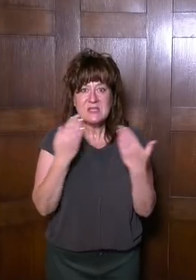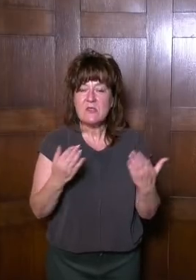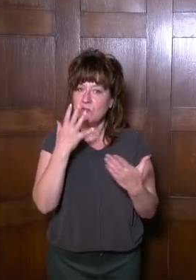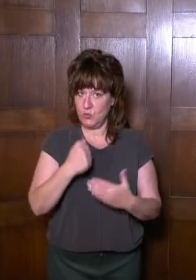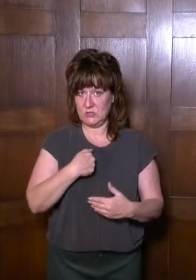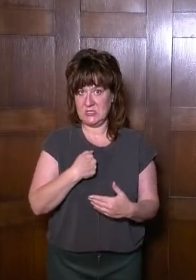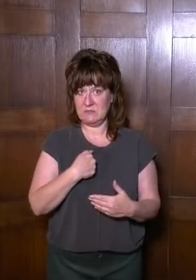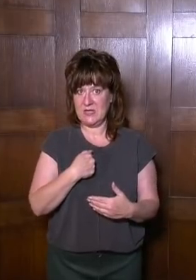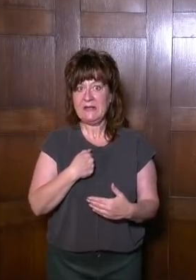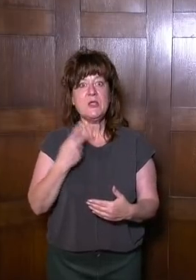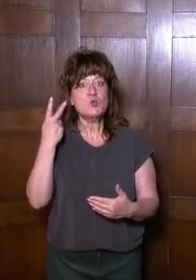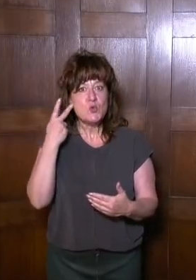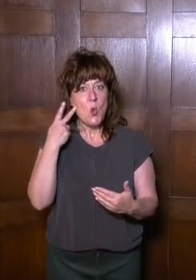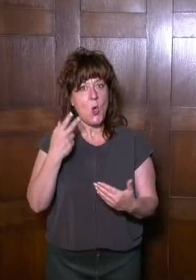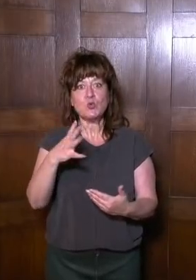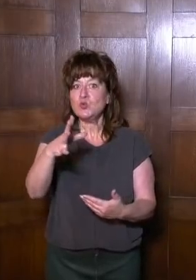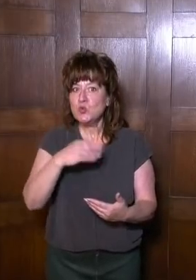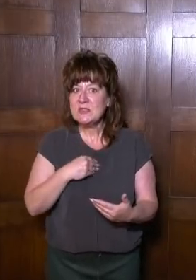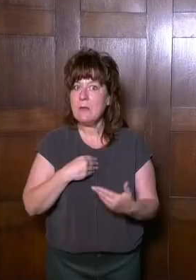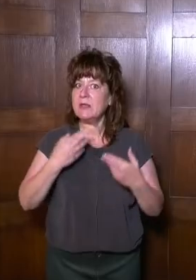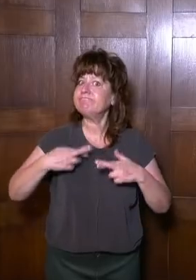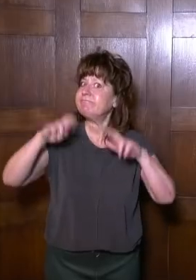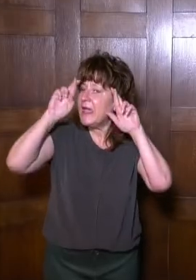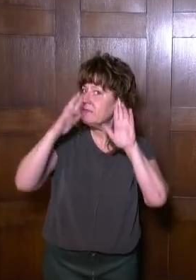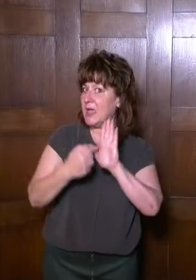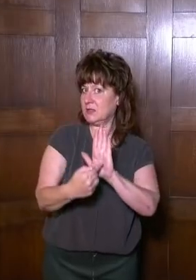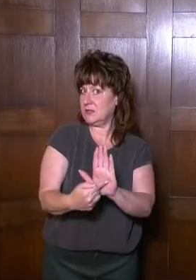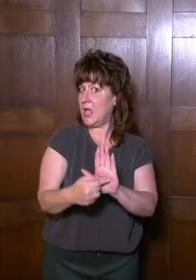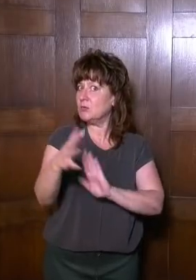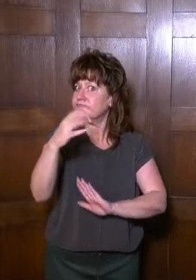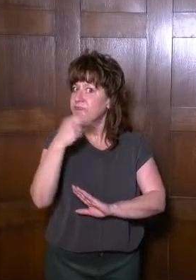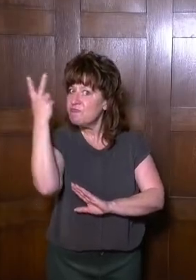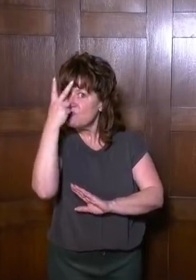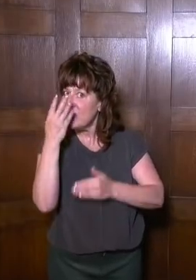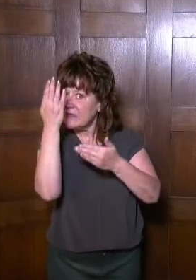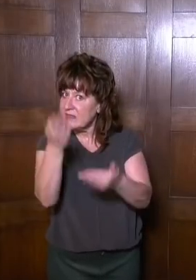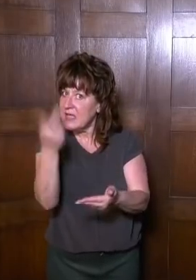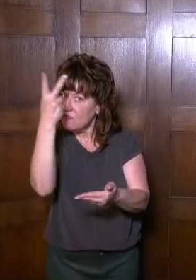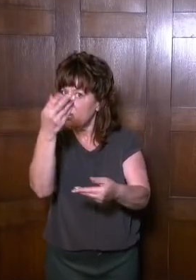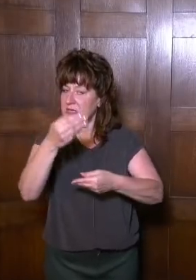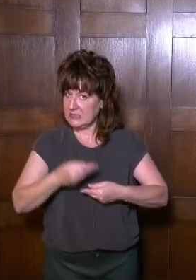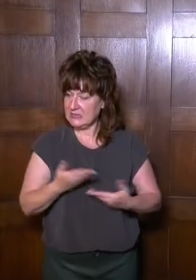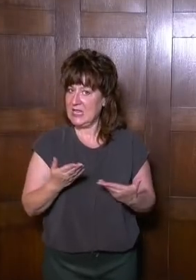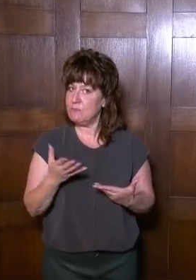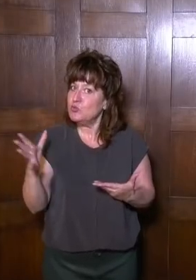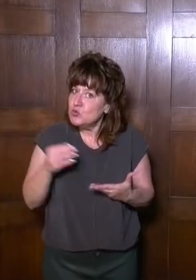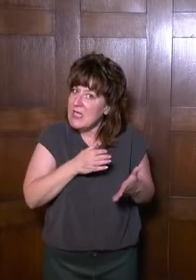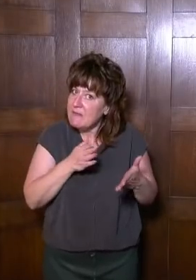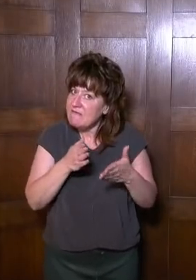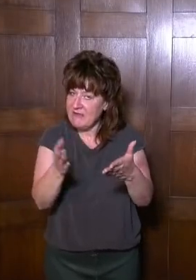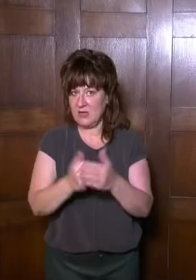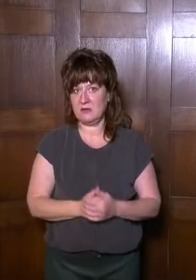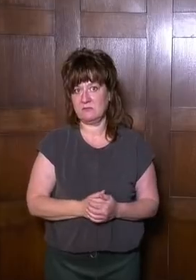zuhören, gegenseitig versuchen zu respektieren und zu verstehen und uns dann gemeinsam auf dem Weg machen. Dieses Land